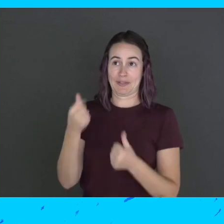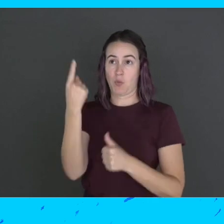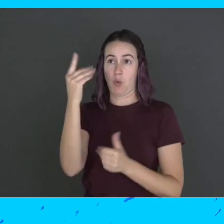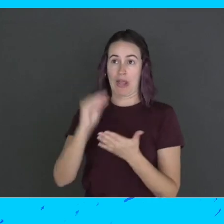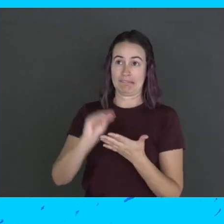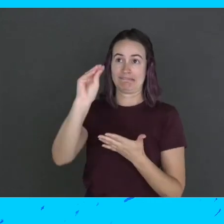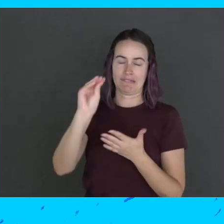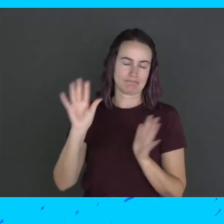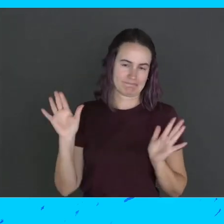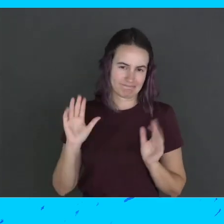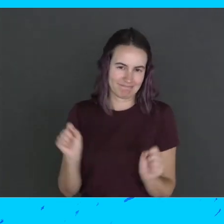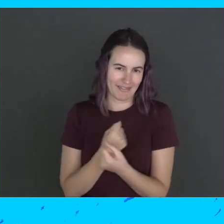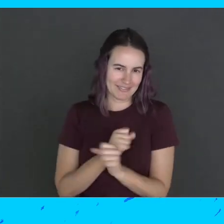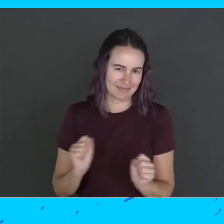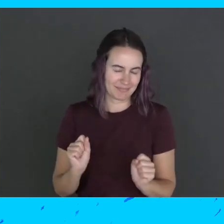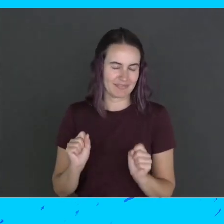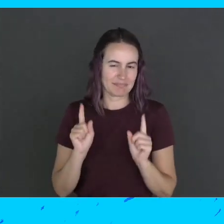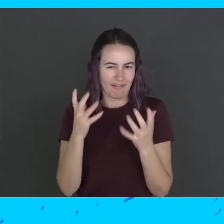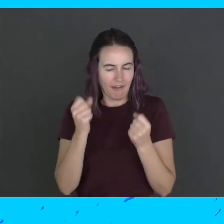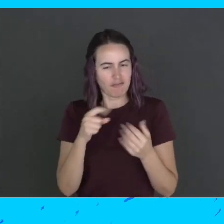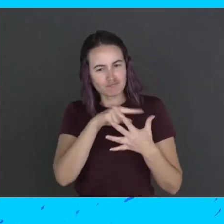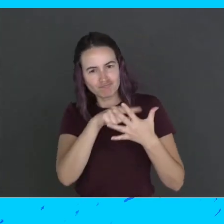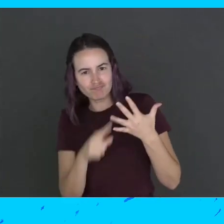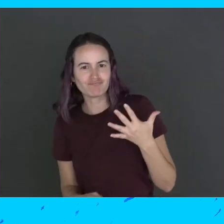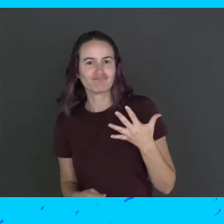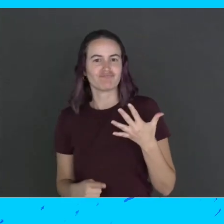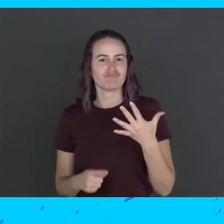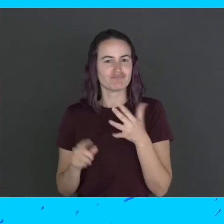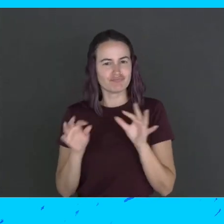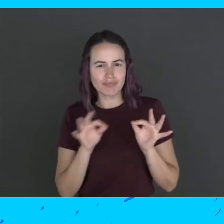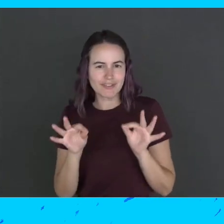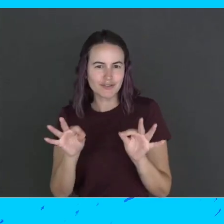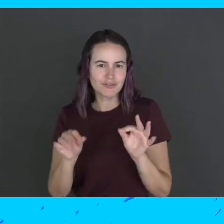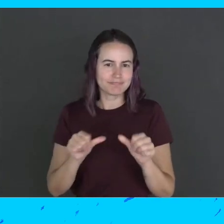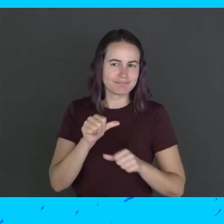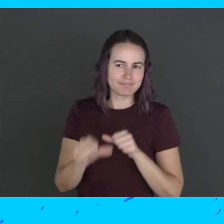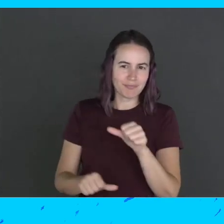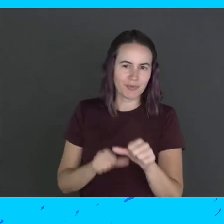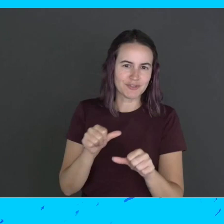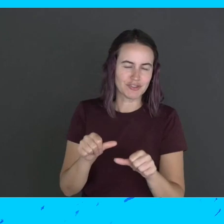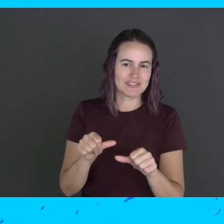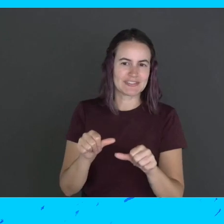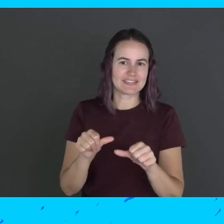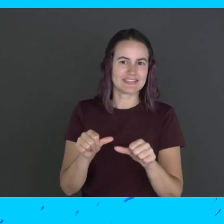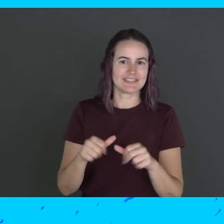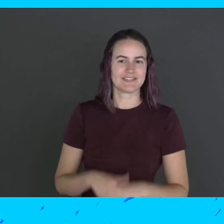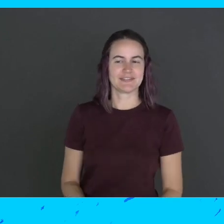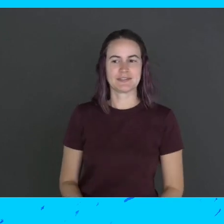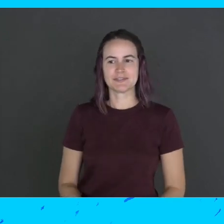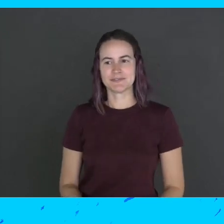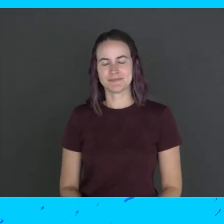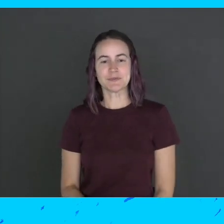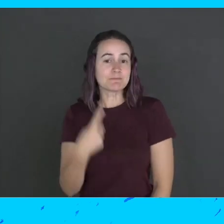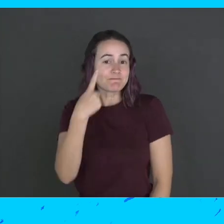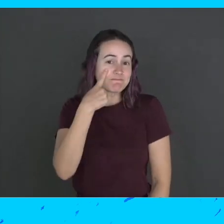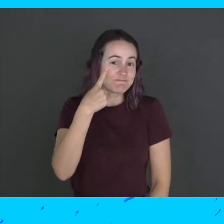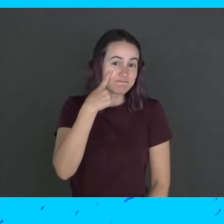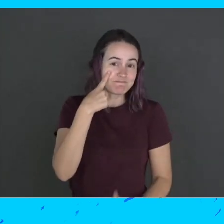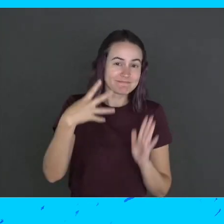pas quelle serait la meilleure réponse, mais c'est un mouvement que nous essayons de mettre en place.